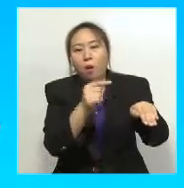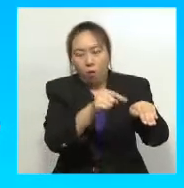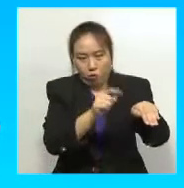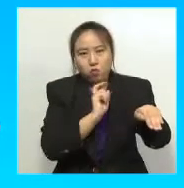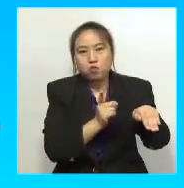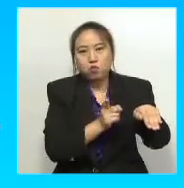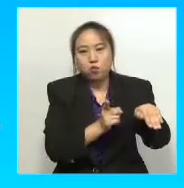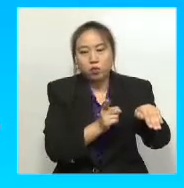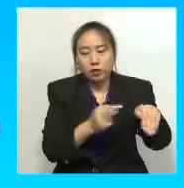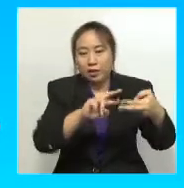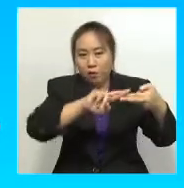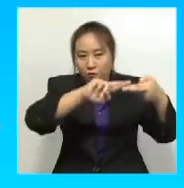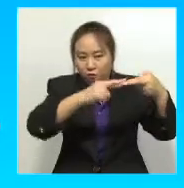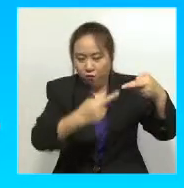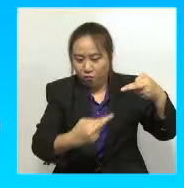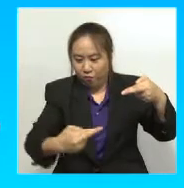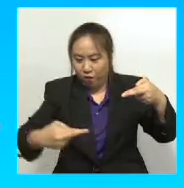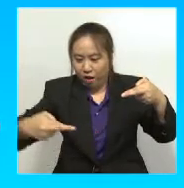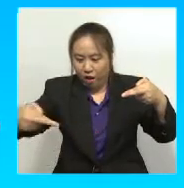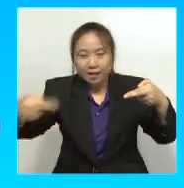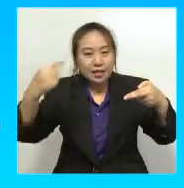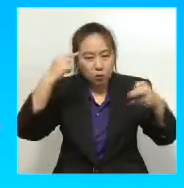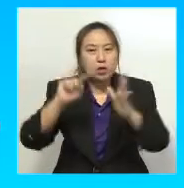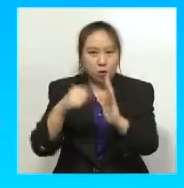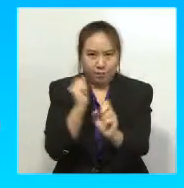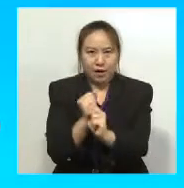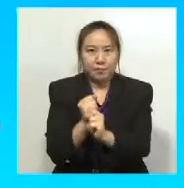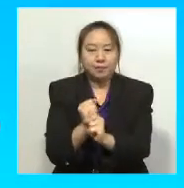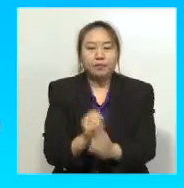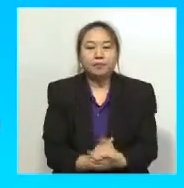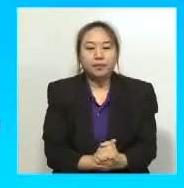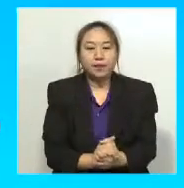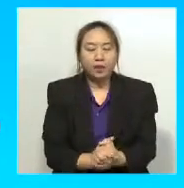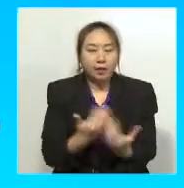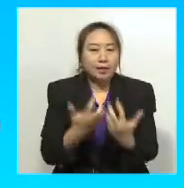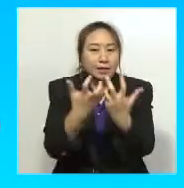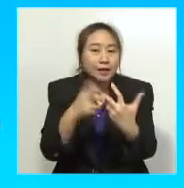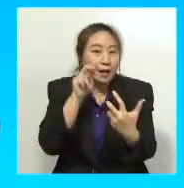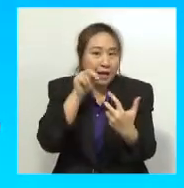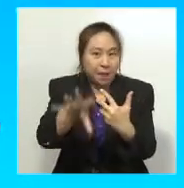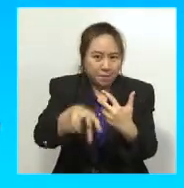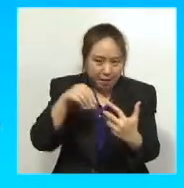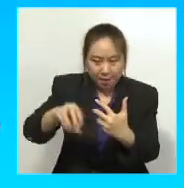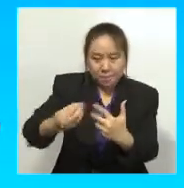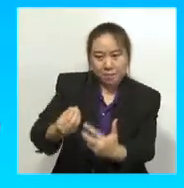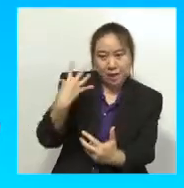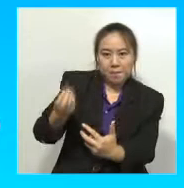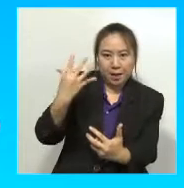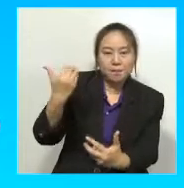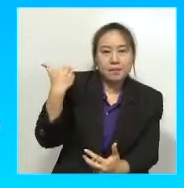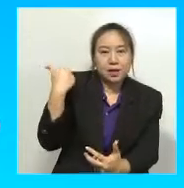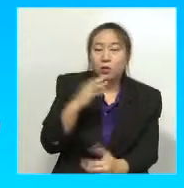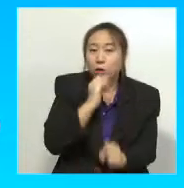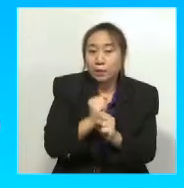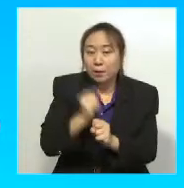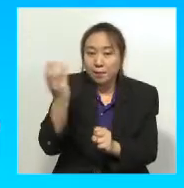แล้วตัวสายไฟนี่ก็ระดมมาแล้วคงจะเริ่มเดินเลยนะแล้วตัวปั๊มน้ำบางส่วนมาแล้วถ้าเดินได้เร็ว